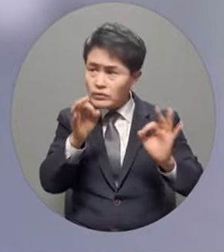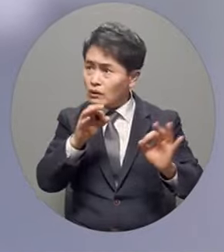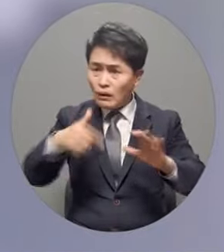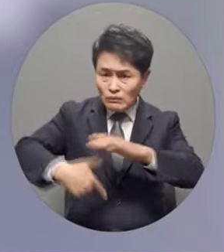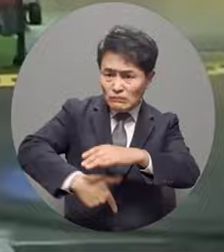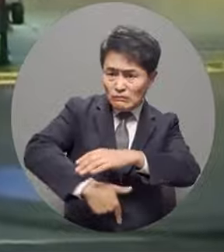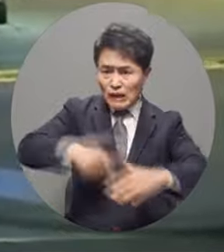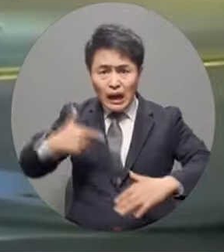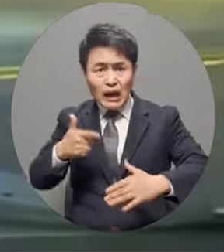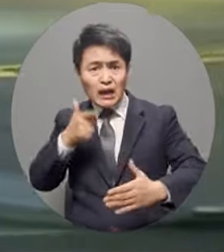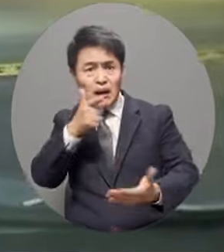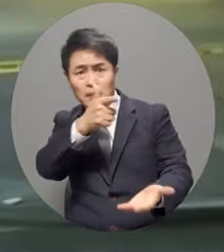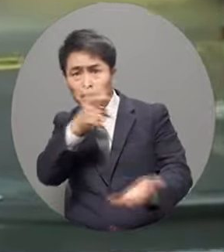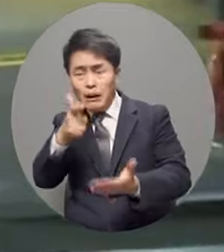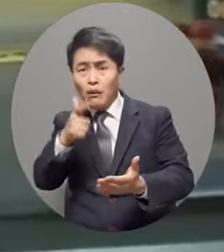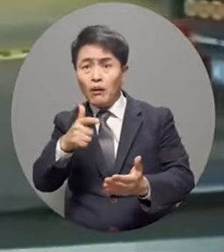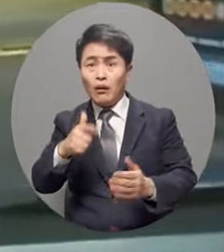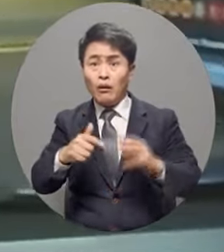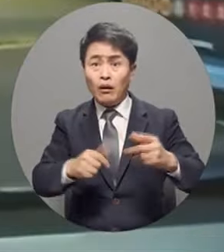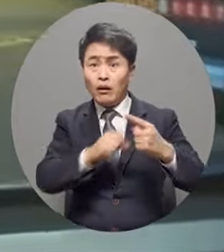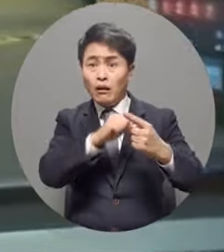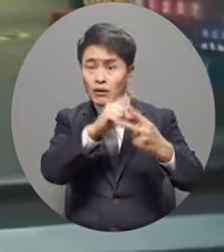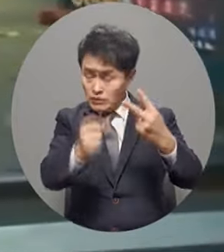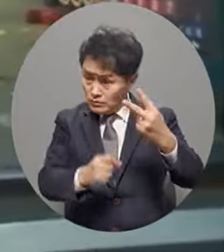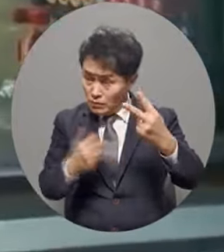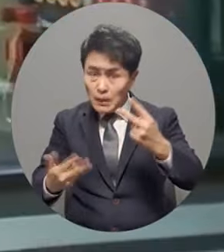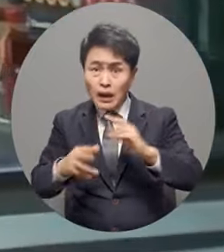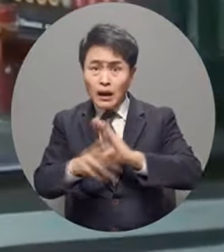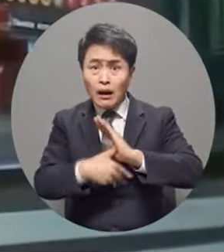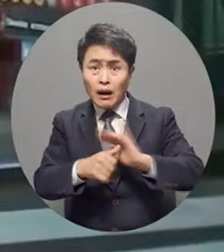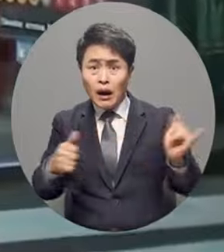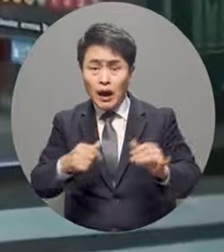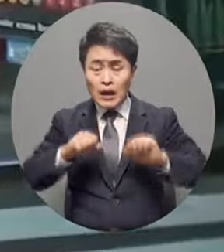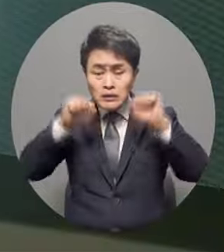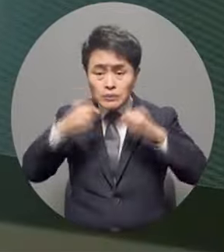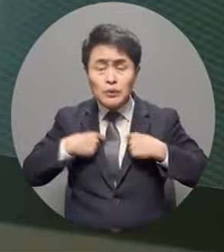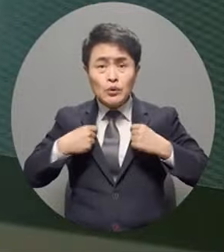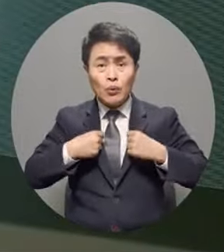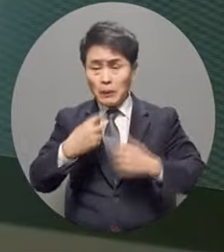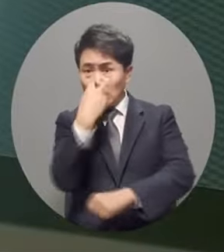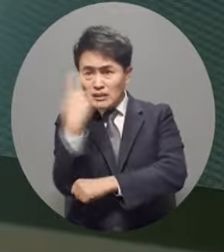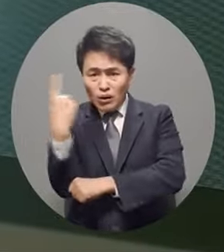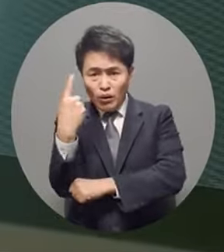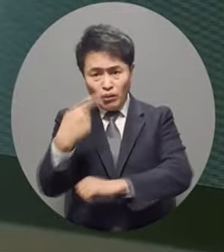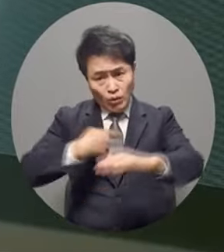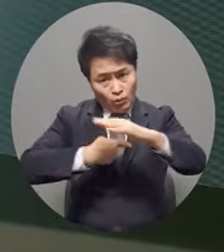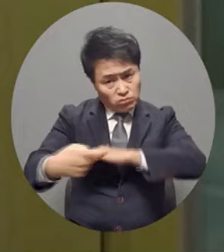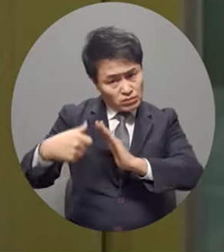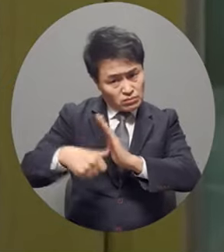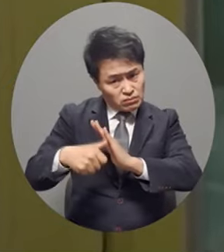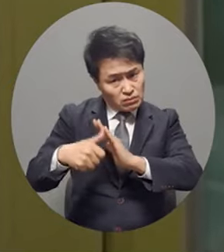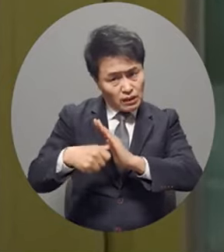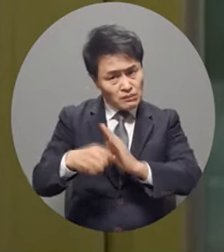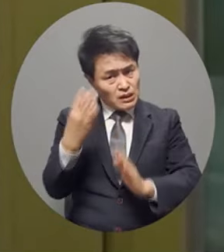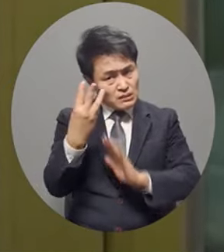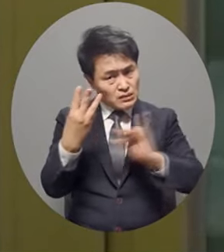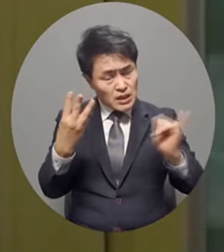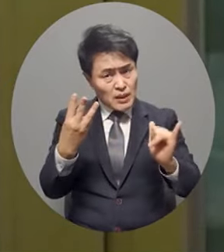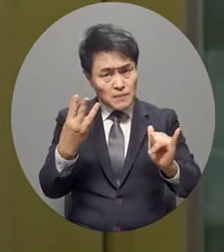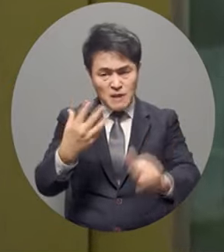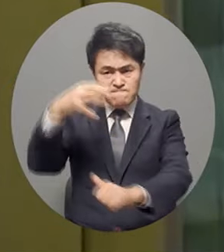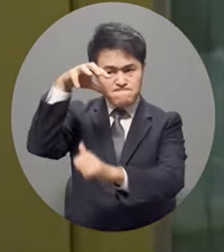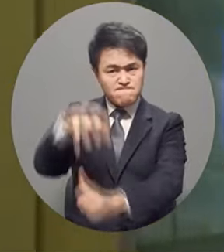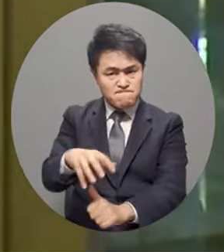쏩니다. 현지 시간 8일 저녁 7시쯤 스포츠 용품 매장 경비원이 훔친 물건을 들고 나가려던 3명을